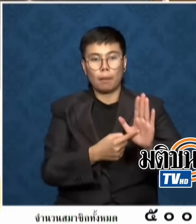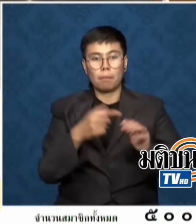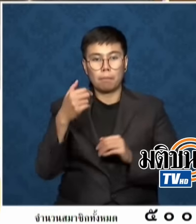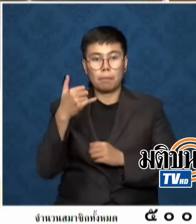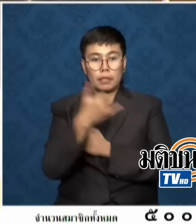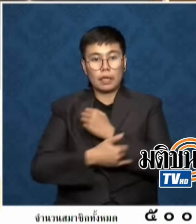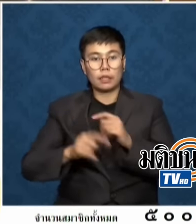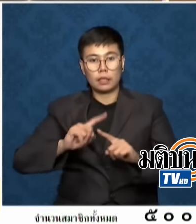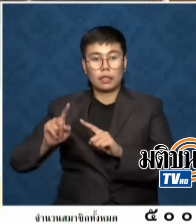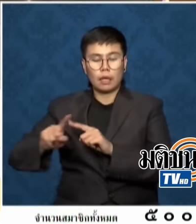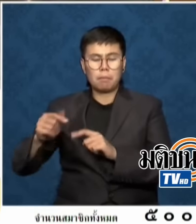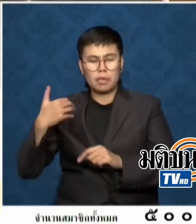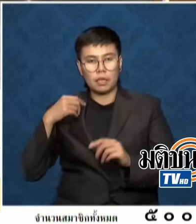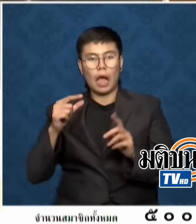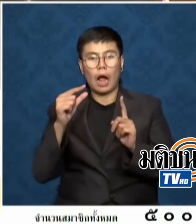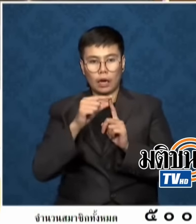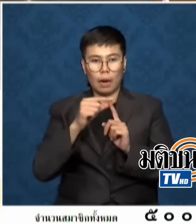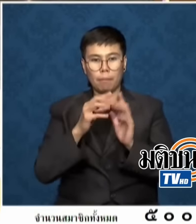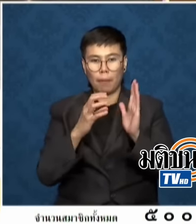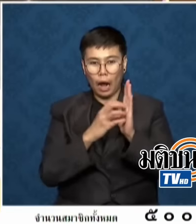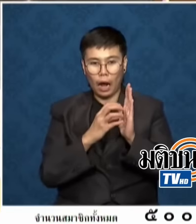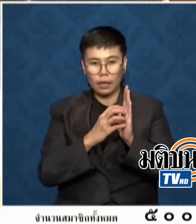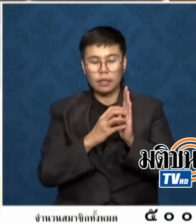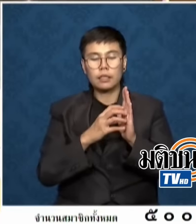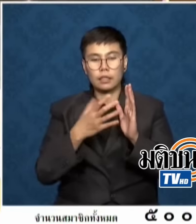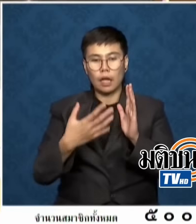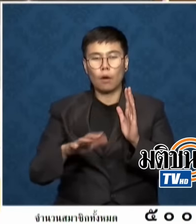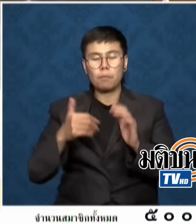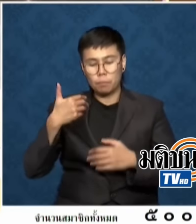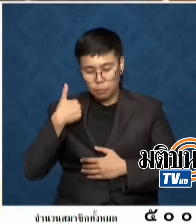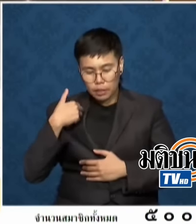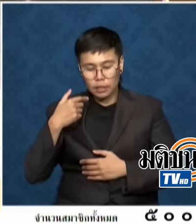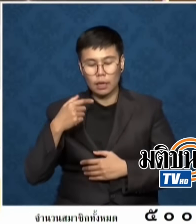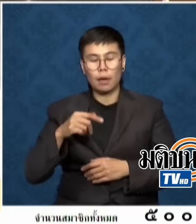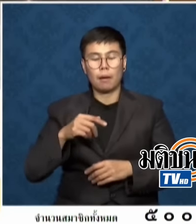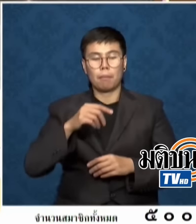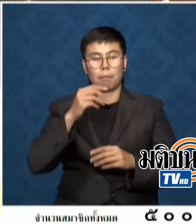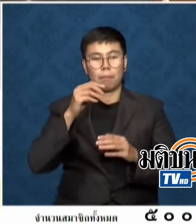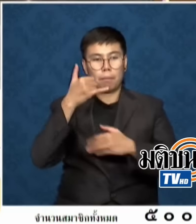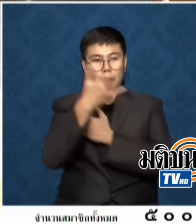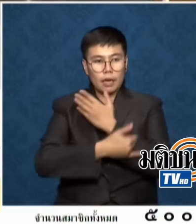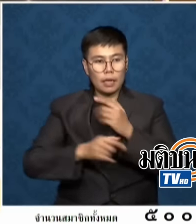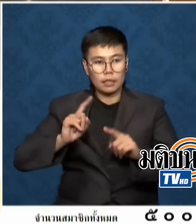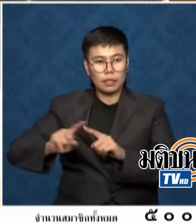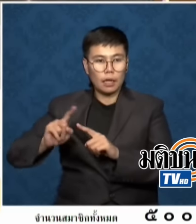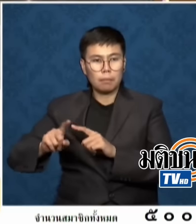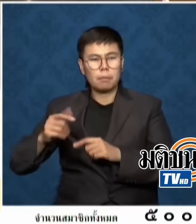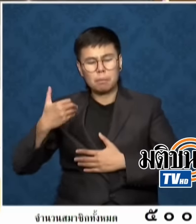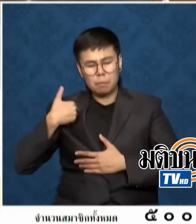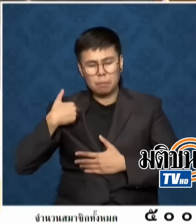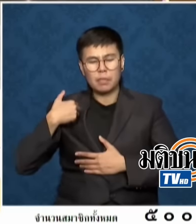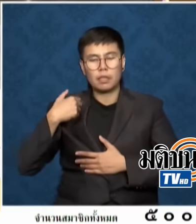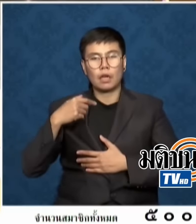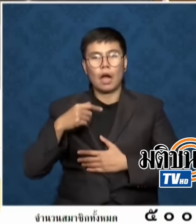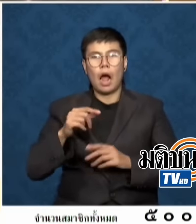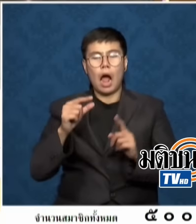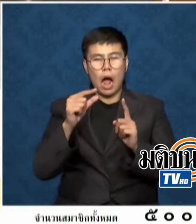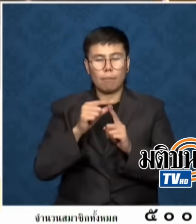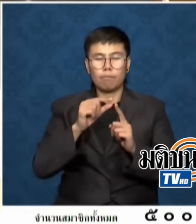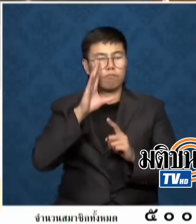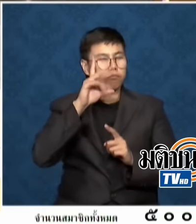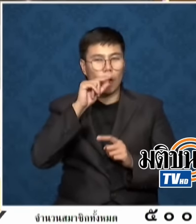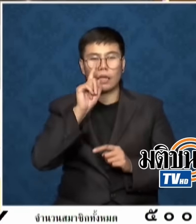การใช้คำที่เป็นกลางนะแล้วก็ในหลายประเทศที่ไม่ได้มีการใช้คำที่เป็นกลางเนี่ยนะคะเขาก็ให้ความสำ